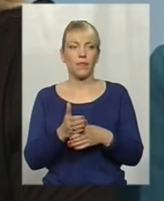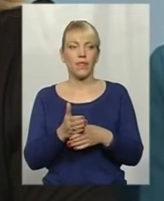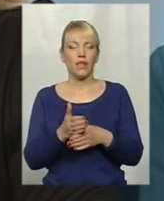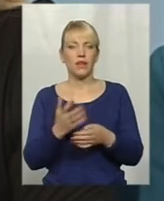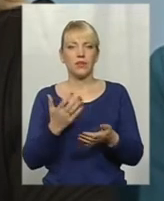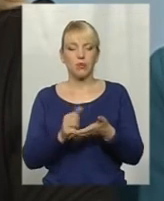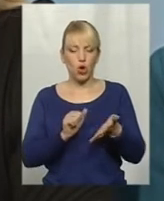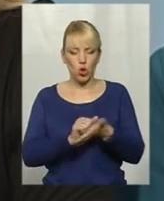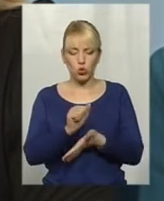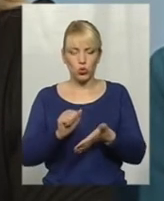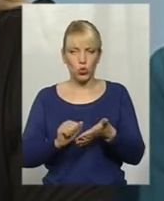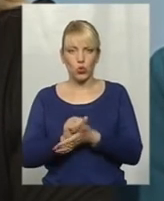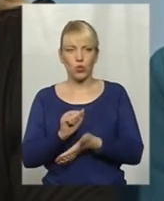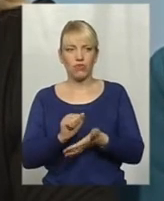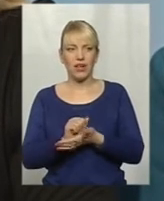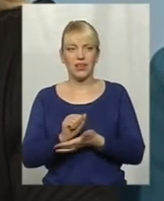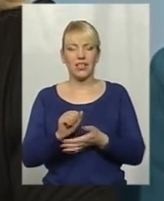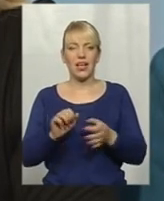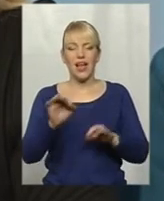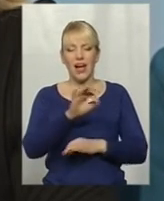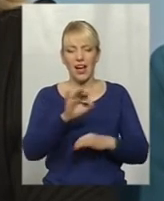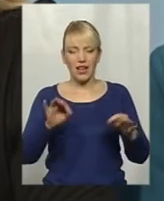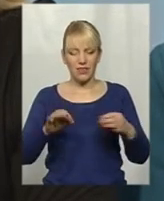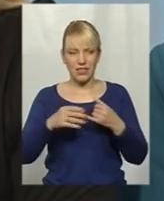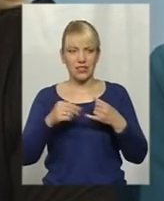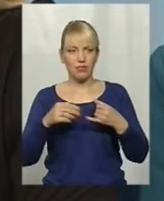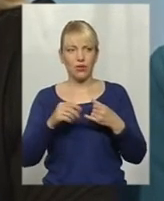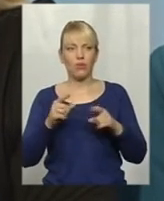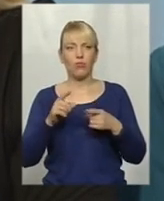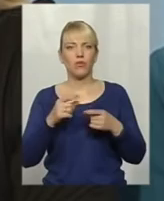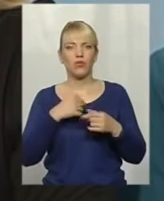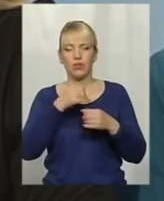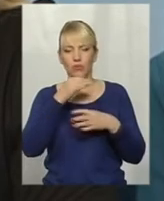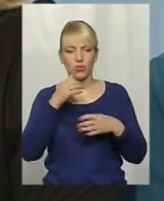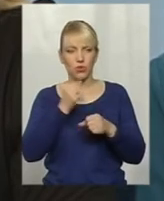роздрукувати графічне зображення вільної земельної ділянки, бо вони не працюють